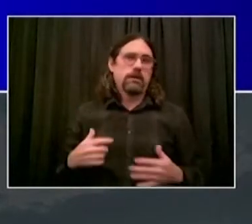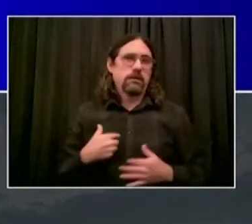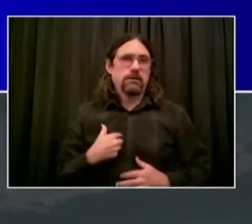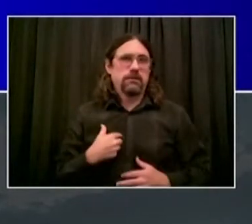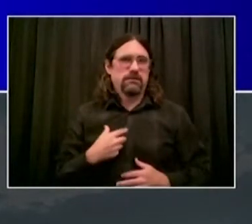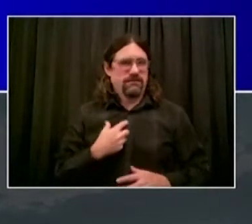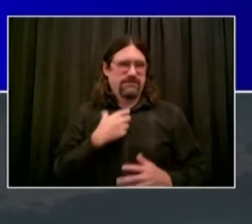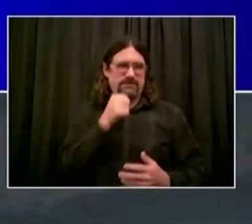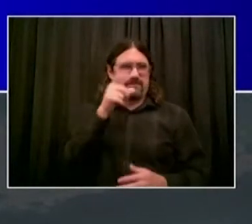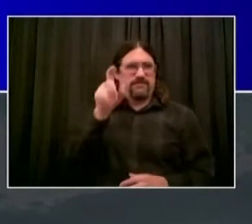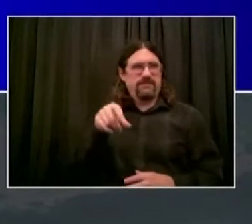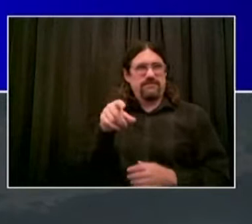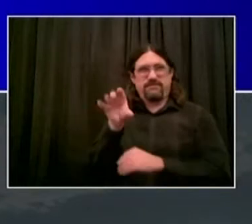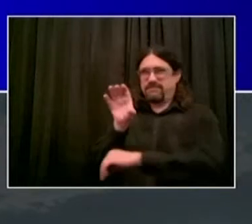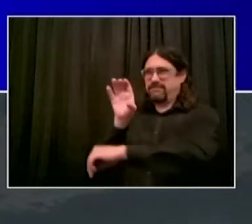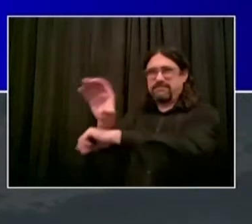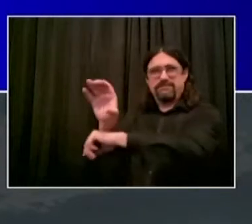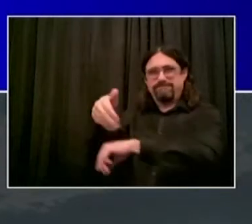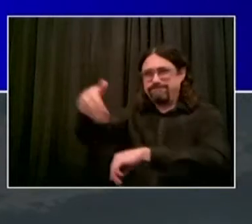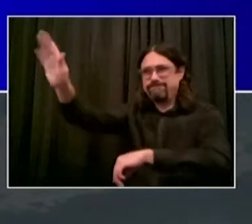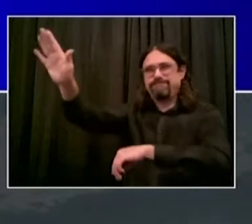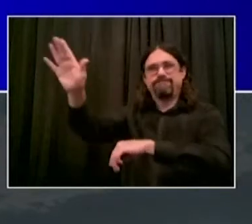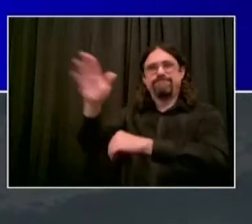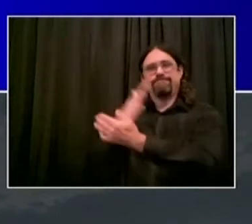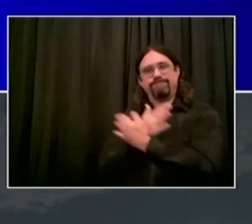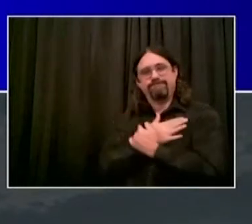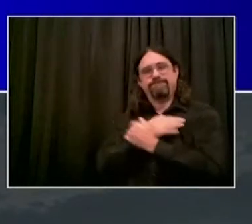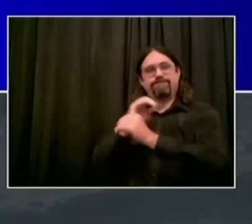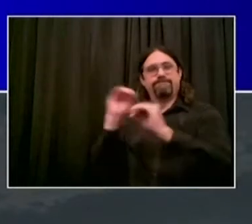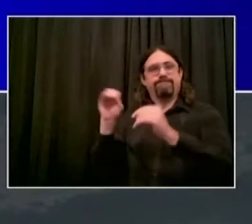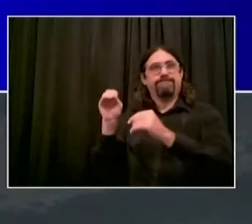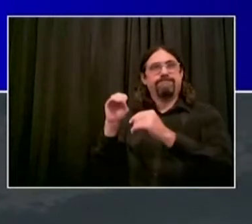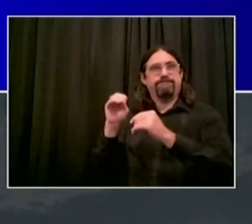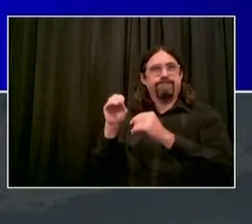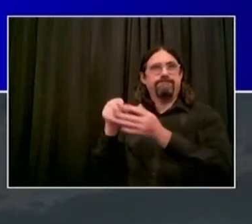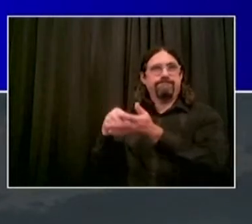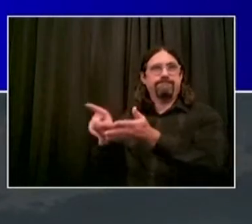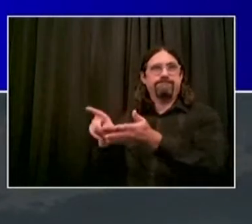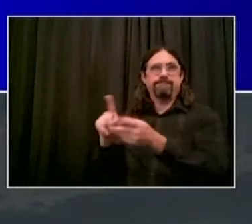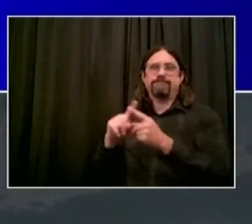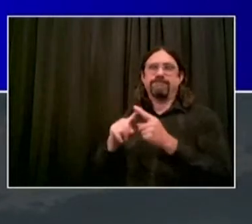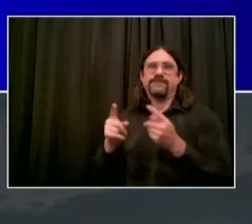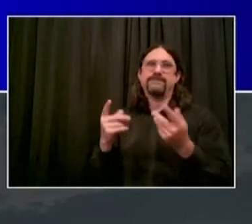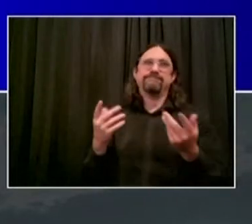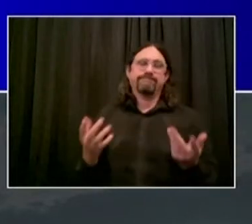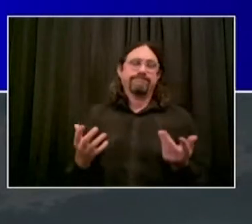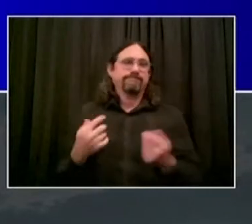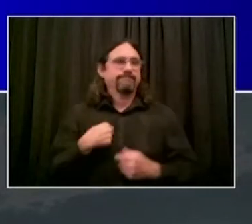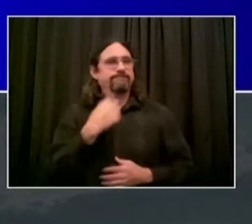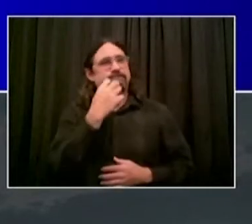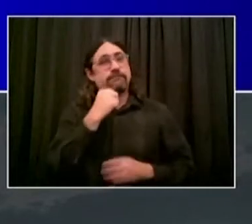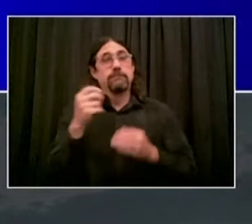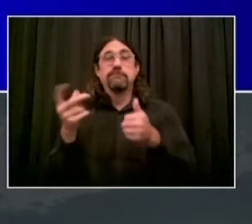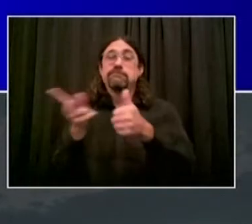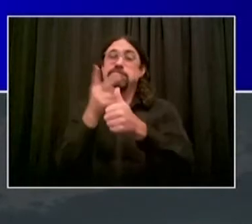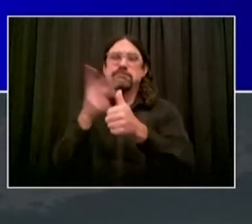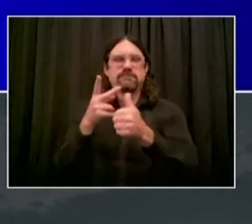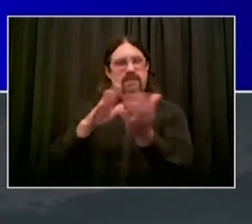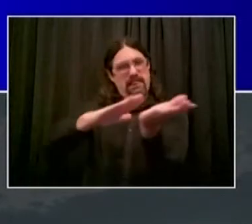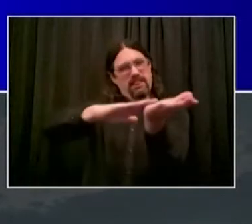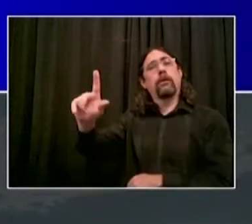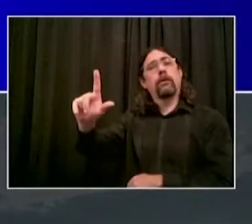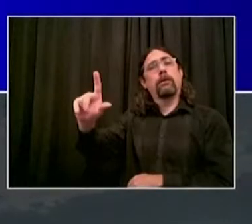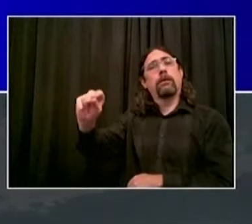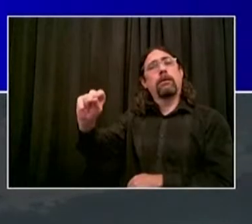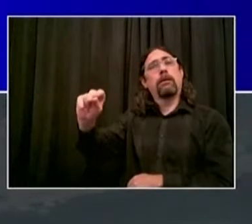は495人で10月の1日から来年3月にかけて順次の救急